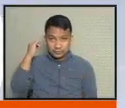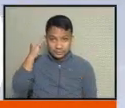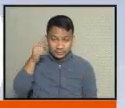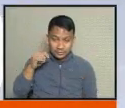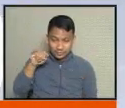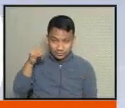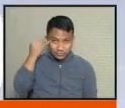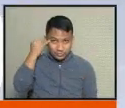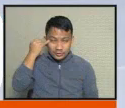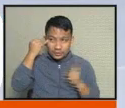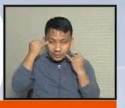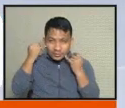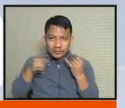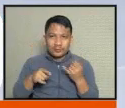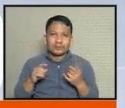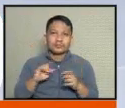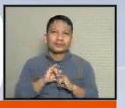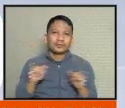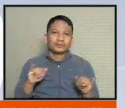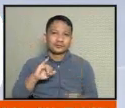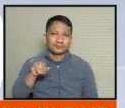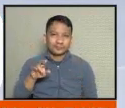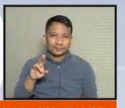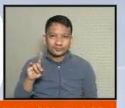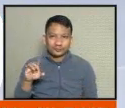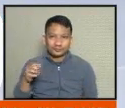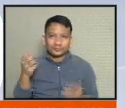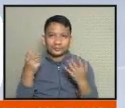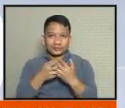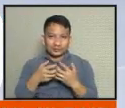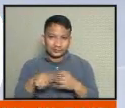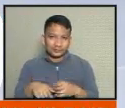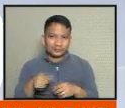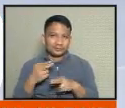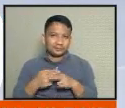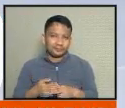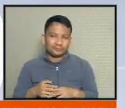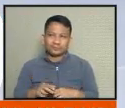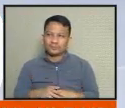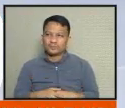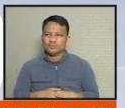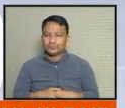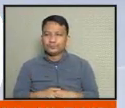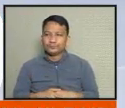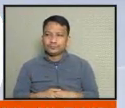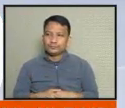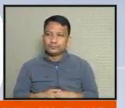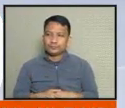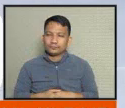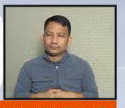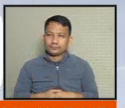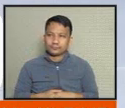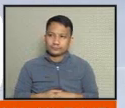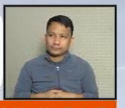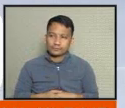Ma'am Judith. Ano po? Oh, napakaganda yung pangalan niyo. Matching talaga. Match na match.